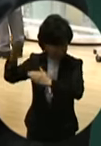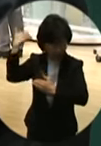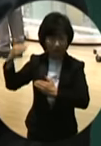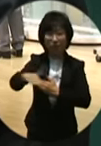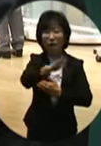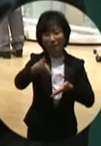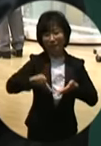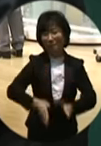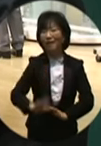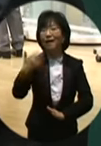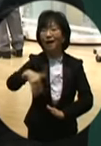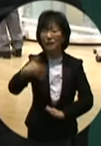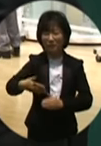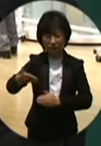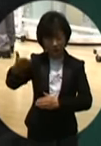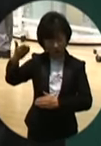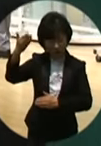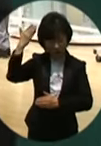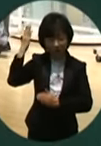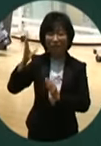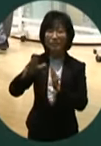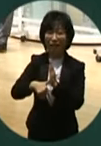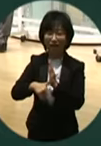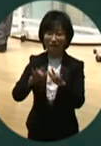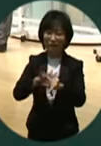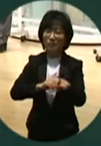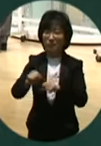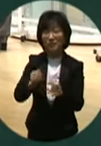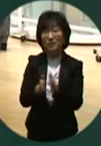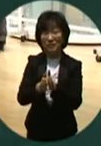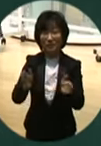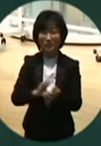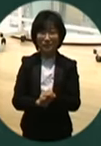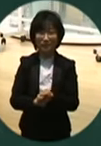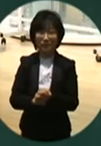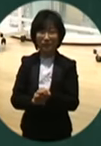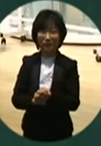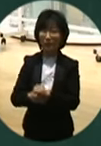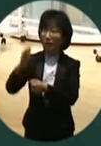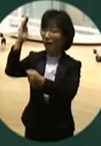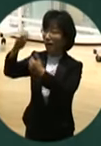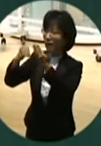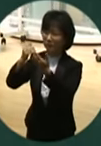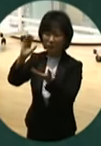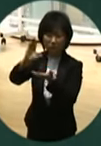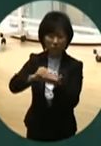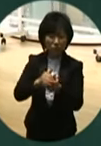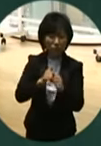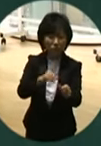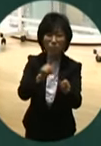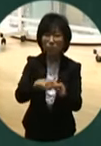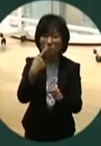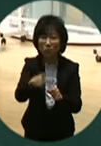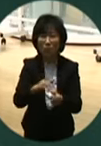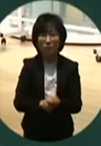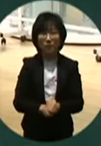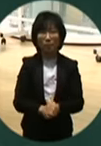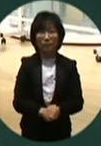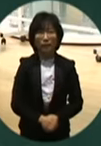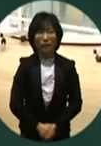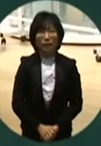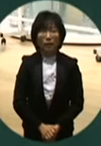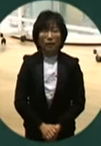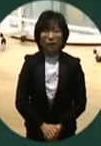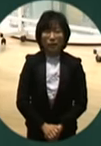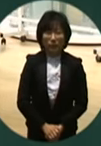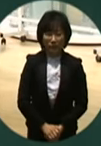하나님이 그리스도를 약속하신 이유가 뭐냐? 이 허감 속에 인간은 속기 때문에 오래된 문제라. What is